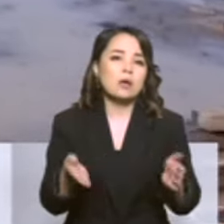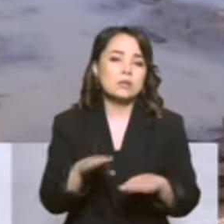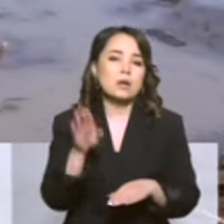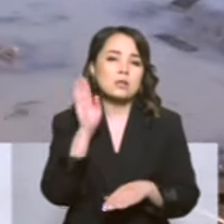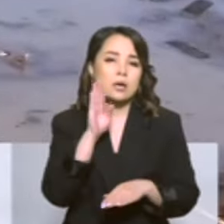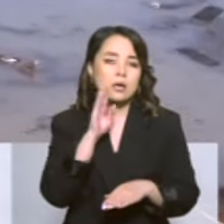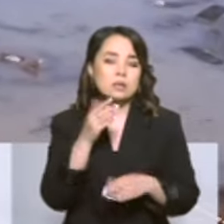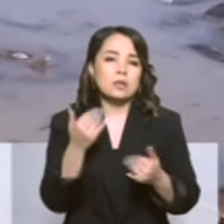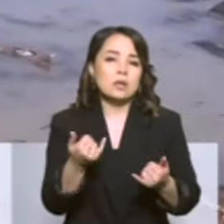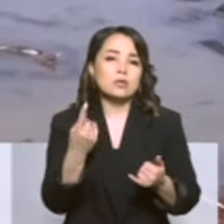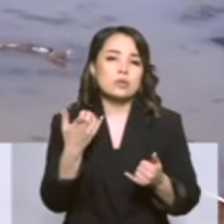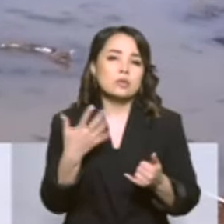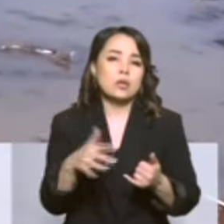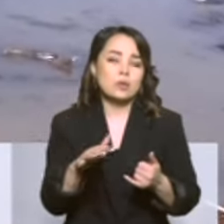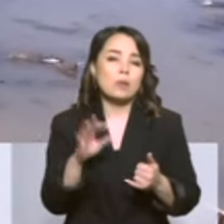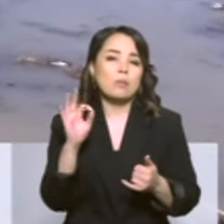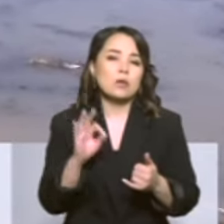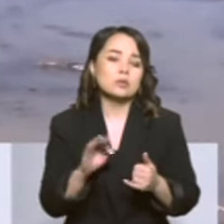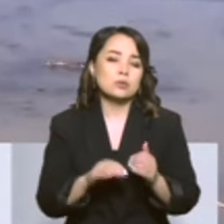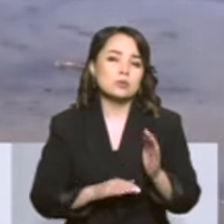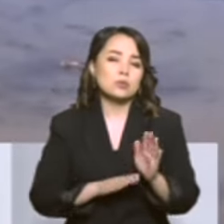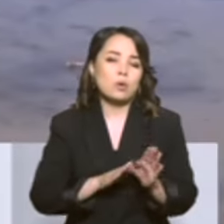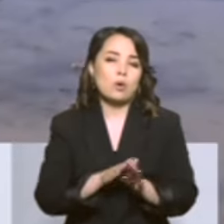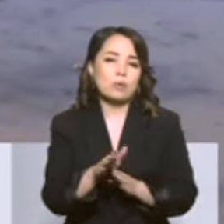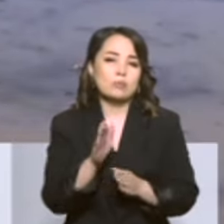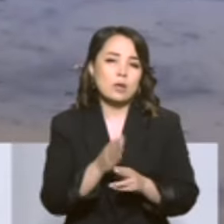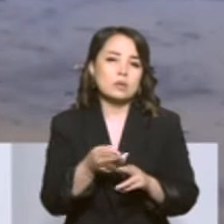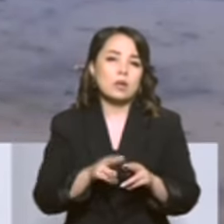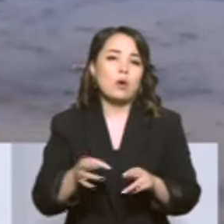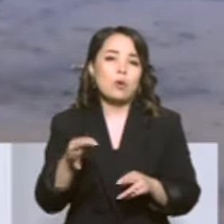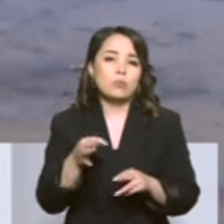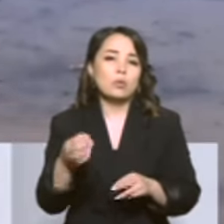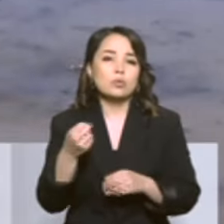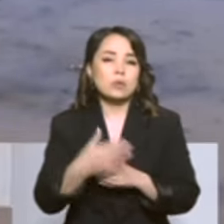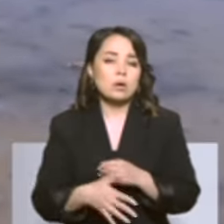тұр. Сергеев қоймасы 150%-ға толып тұр, демек облыс орталығына әлі де су келе береді.